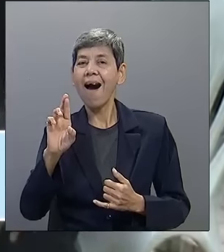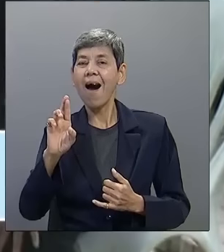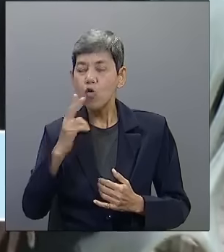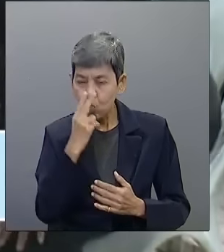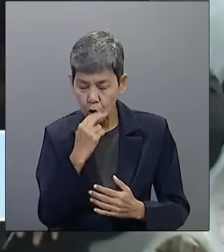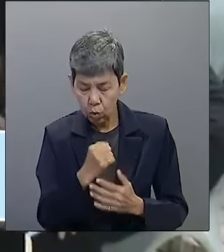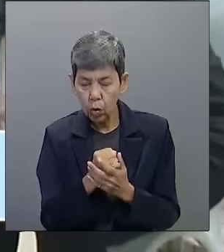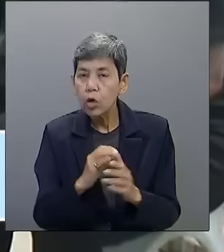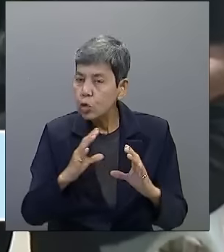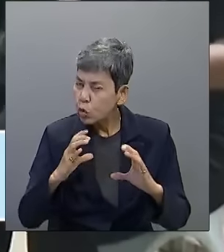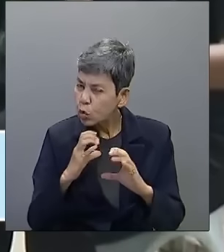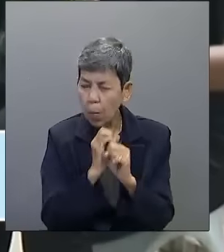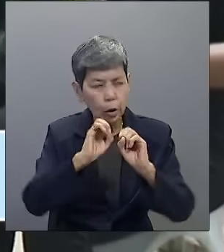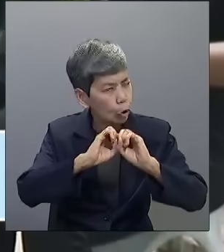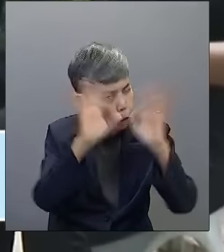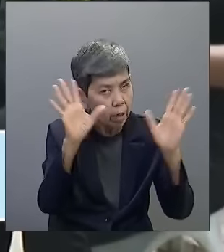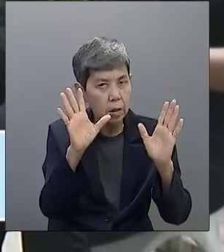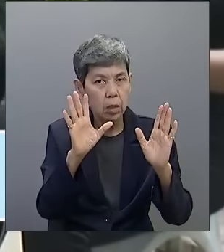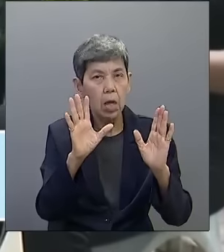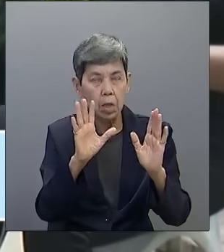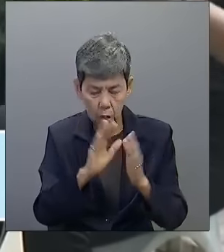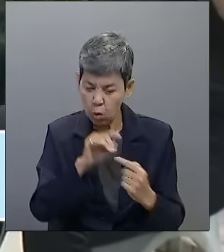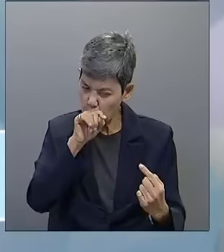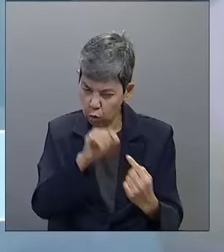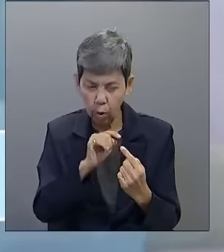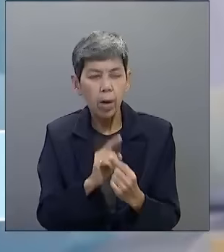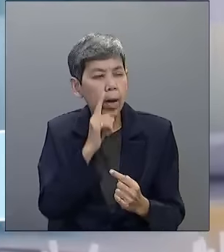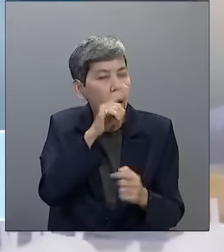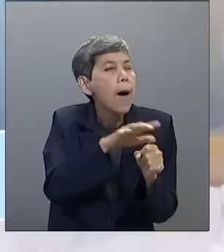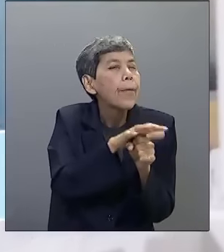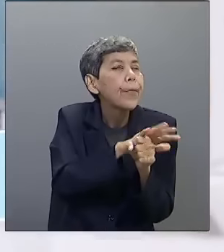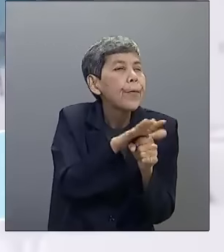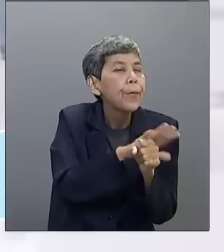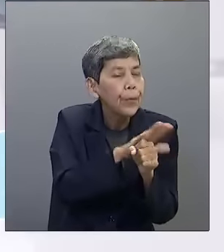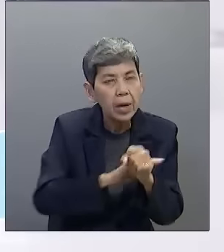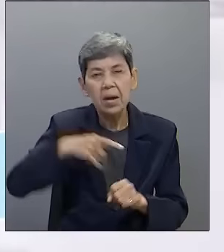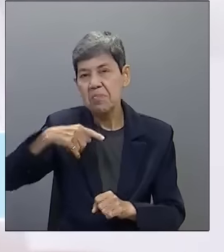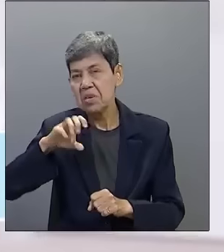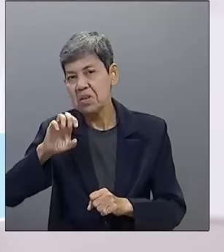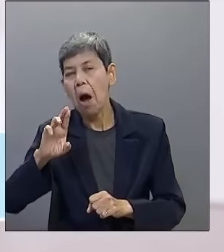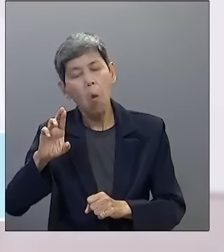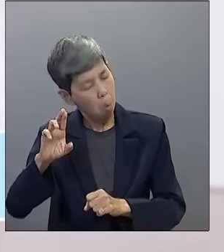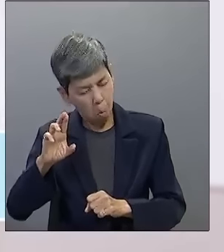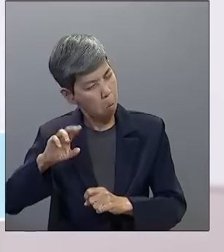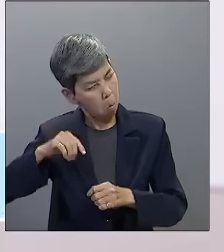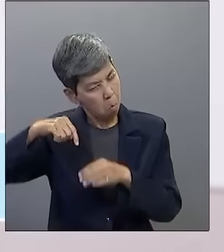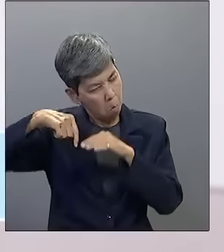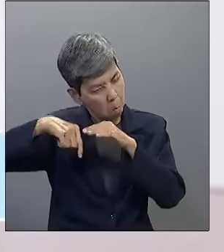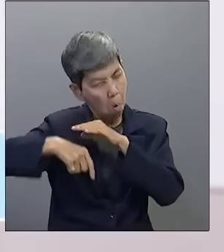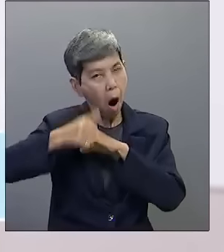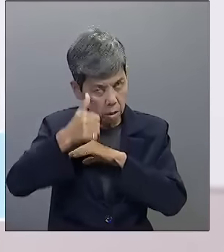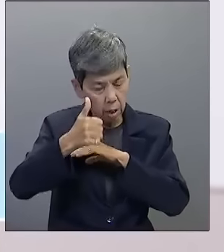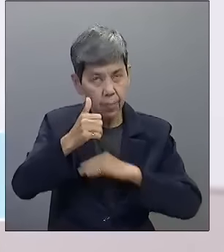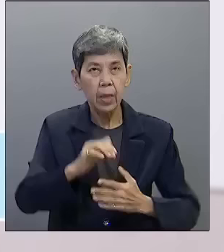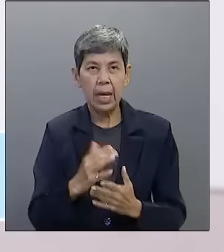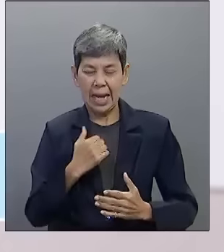ตัวยืนยันซึ่งมีความไวและความเฉพาะสูงกว่า ATK ครับทีนี้ถ้าเผื่อจะถอดรหัสพันธุกรรมมาจริงๆเนี่ยเราจะต้อง